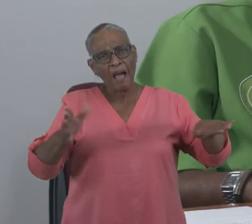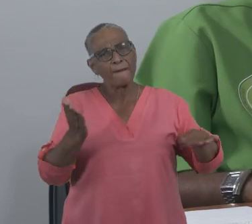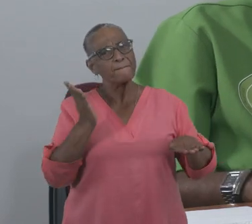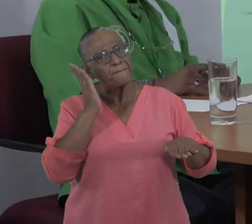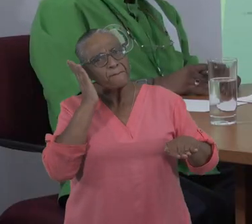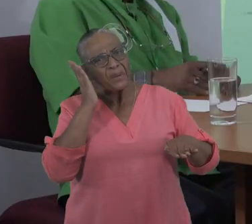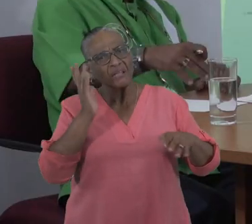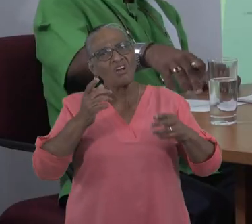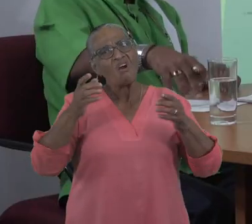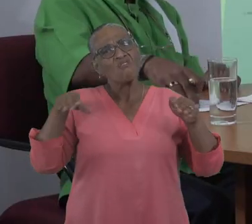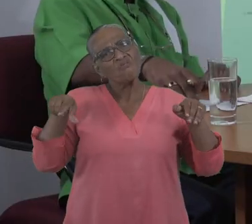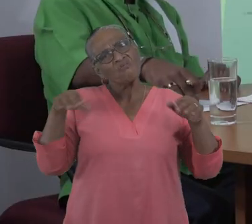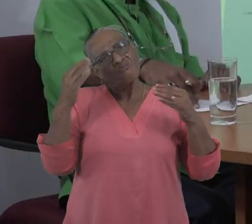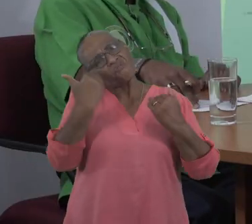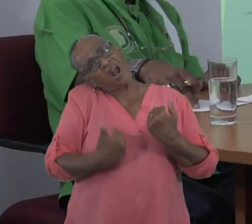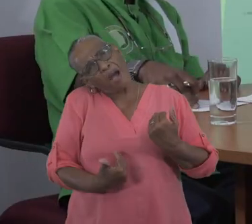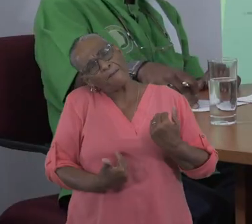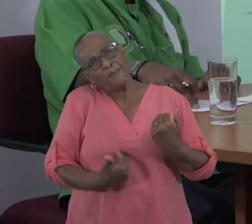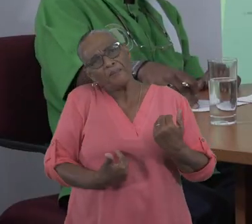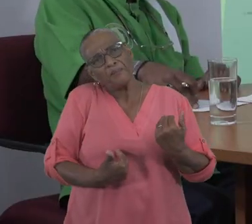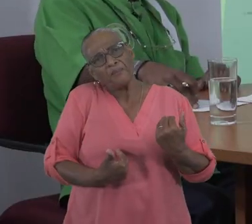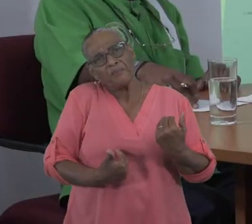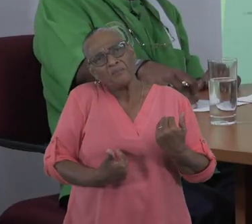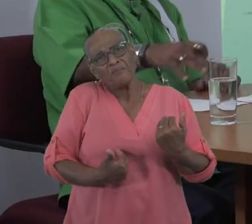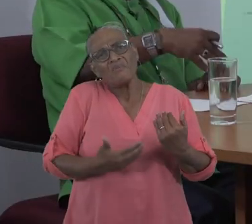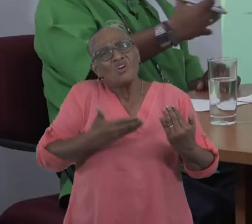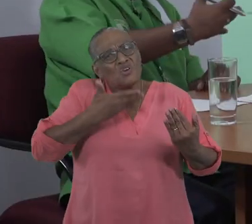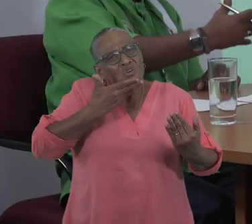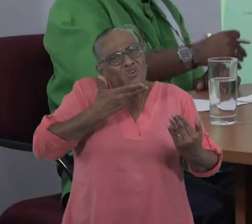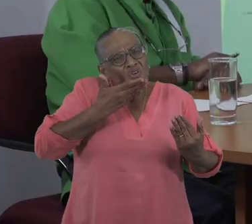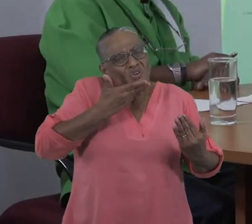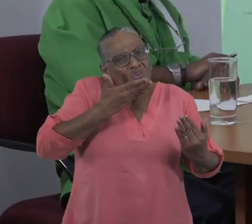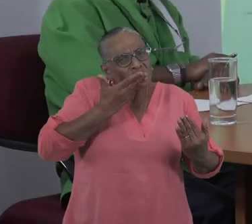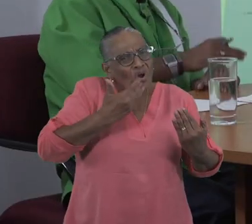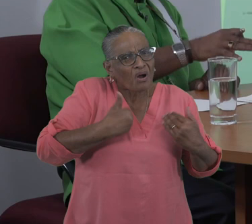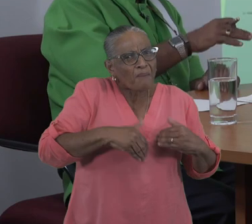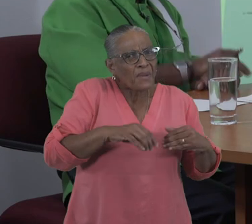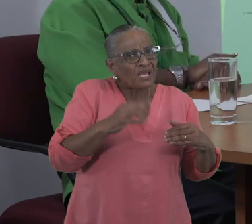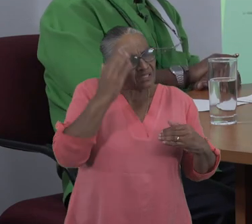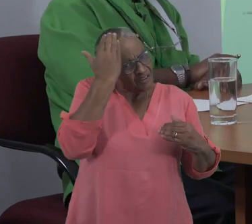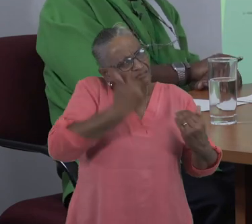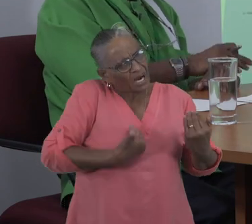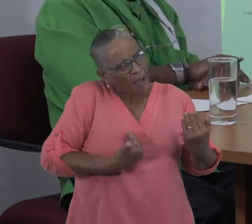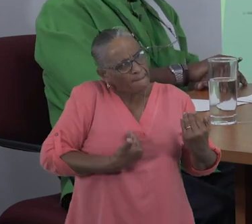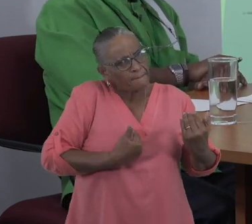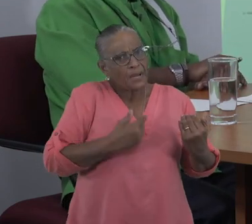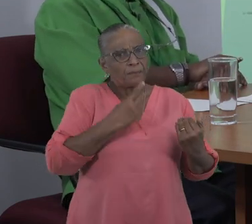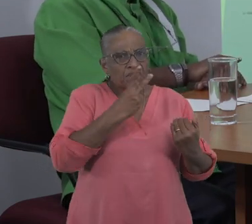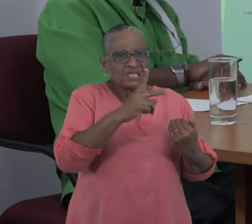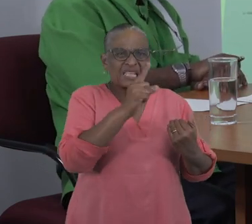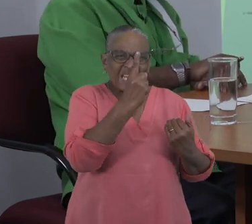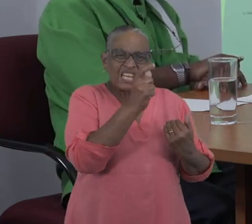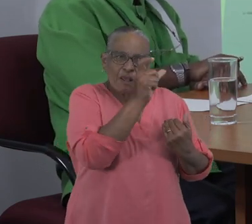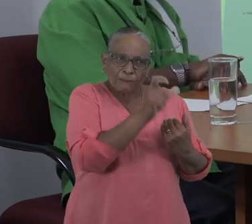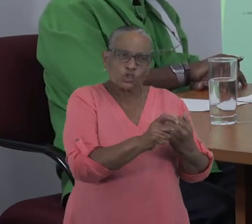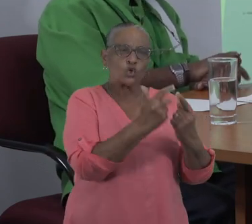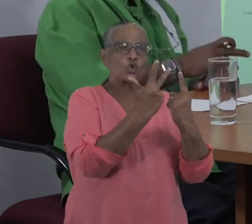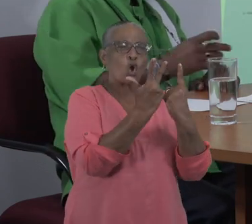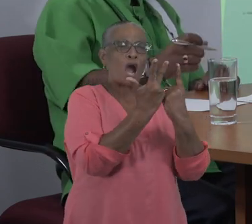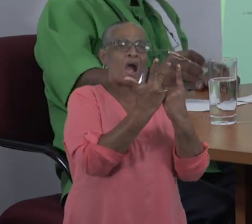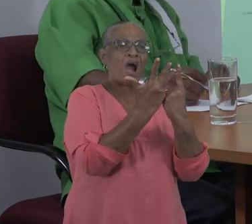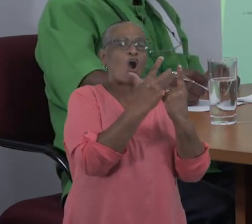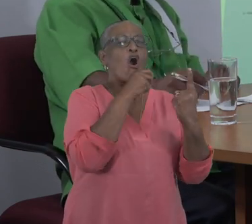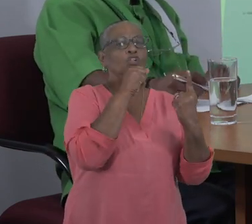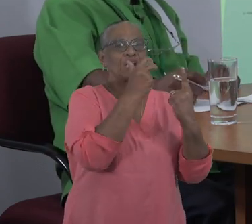verlamd. Ja. Dus zoals die maar gewoon een pensioen. Maar ooit, zijn er morgen jong, zoals ze iets jonger beroerd in je carrière? 18 jaar. 18 jaar? Ja,